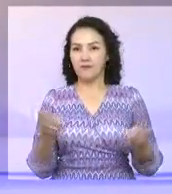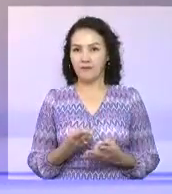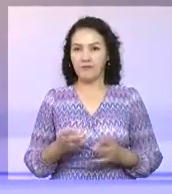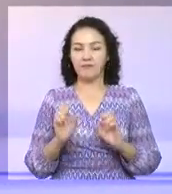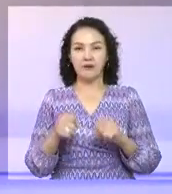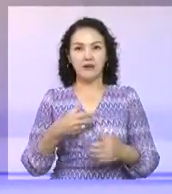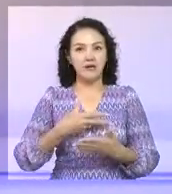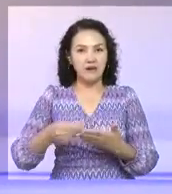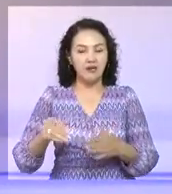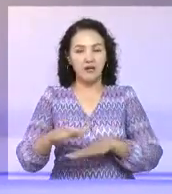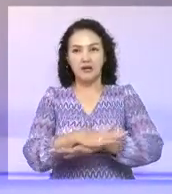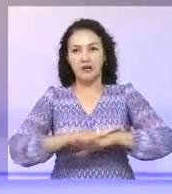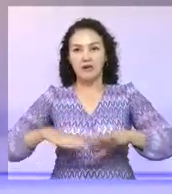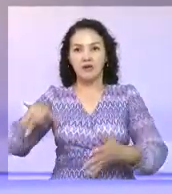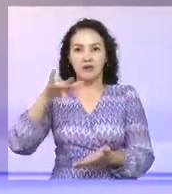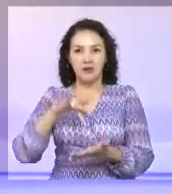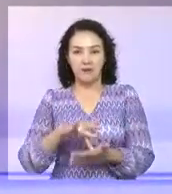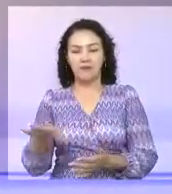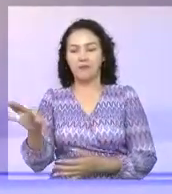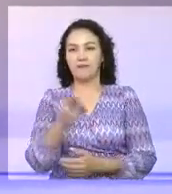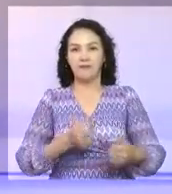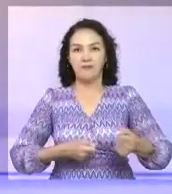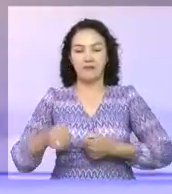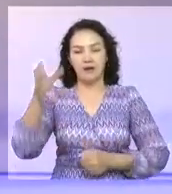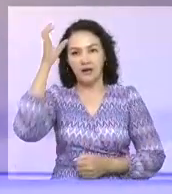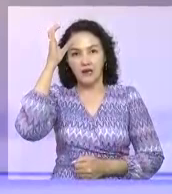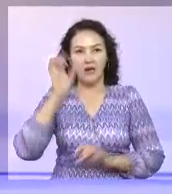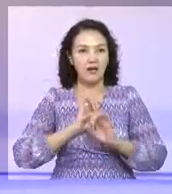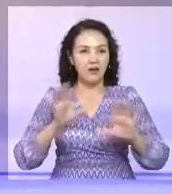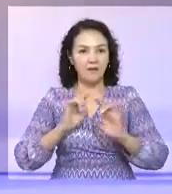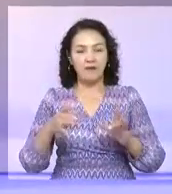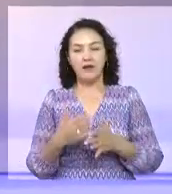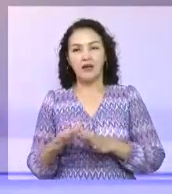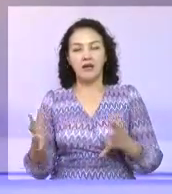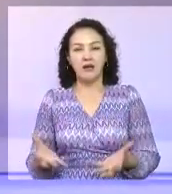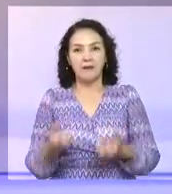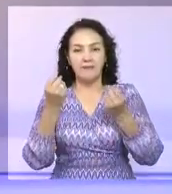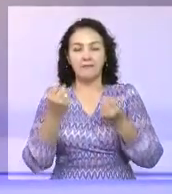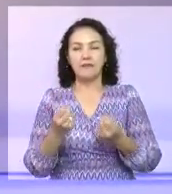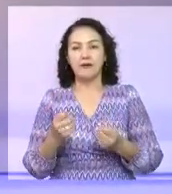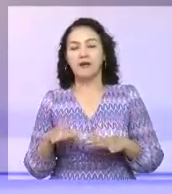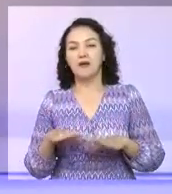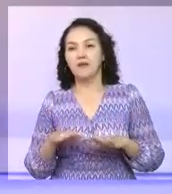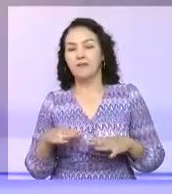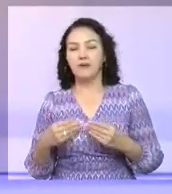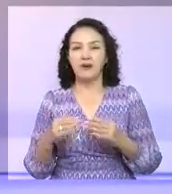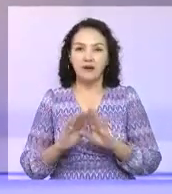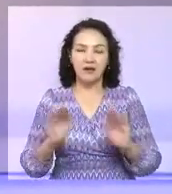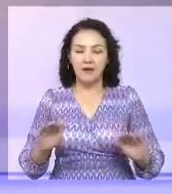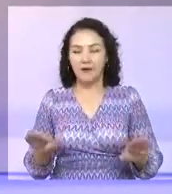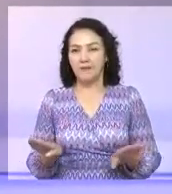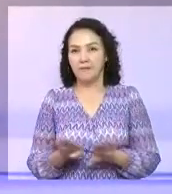уже можно приобрести на рынках города. В областном управлении образования рассказали о мерах поддержки социально уязвимых слоев населения, а